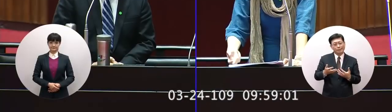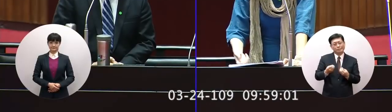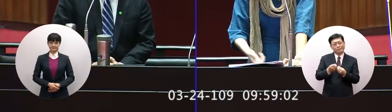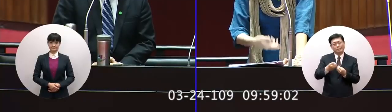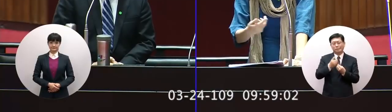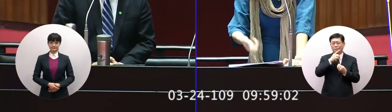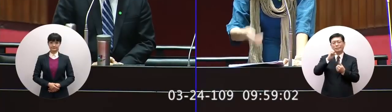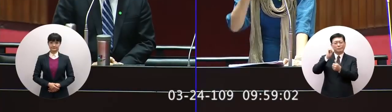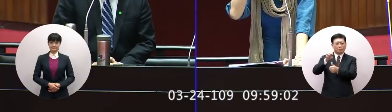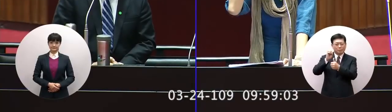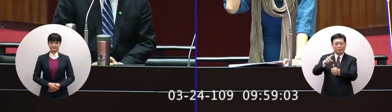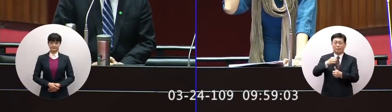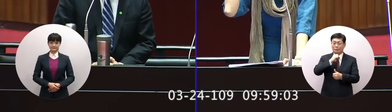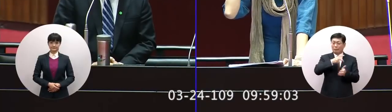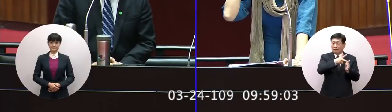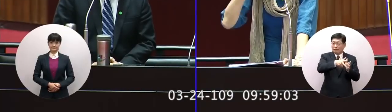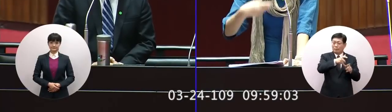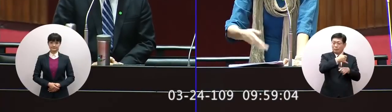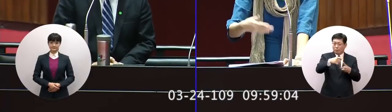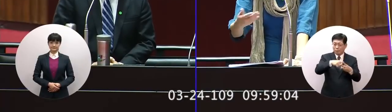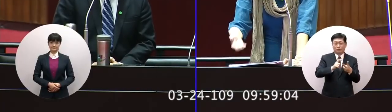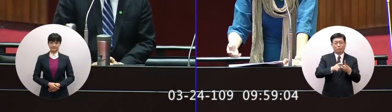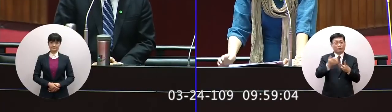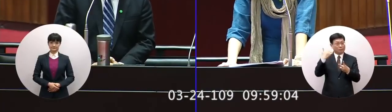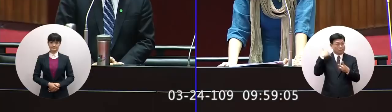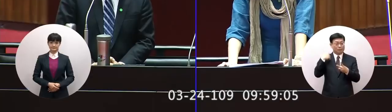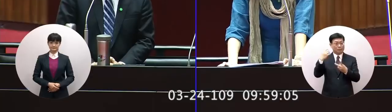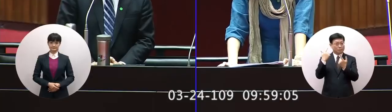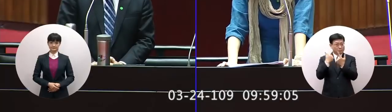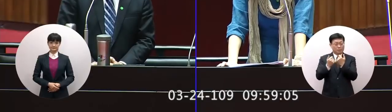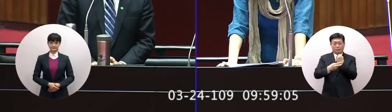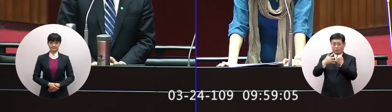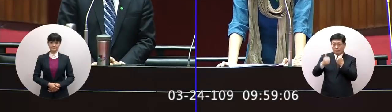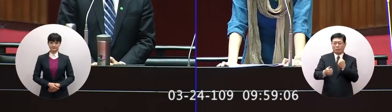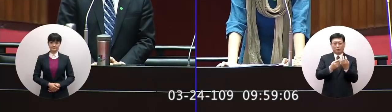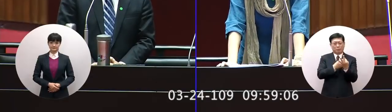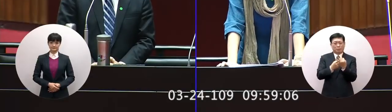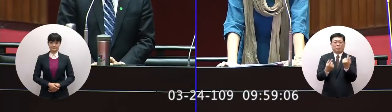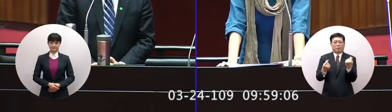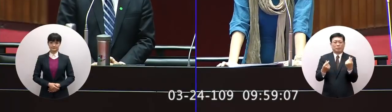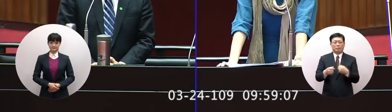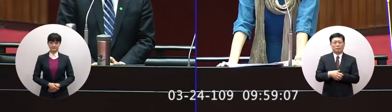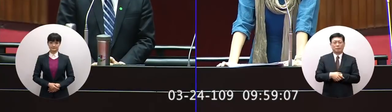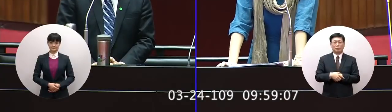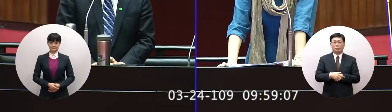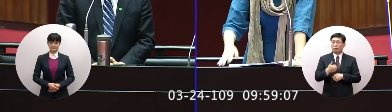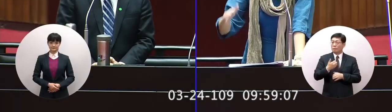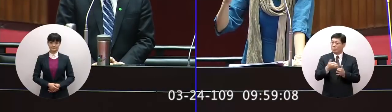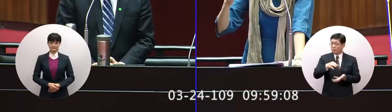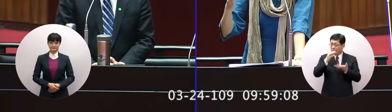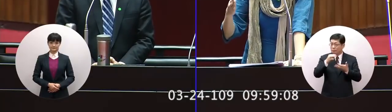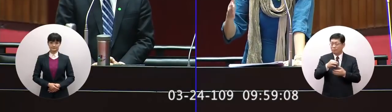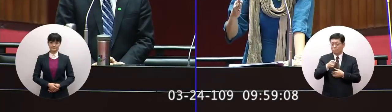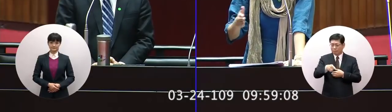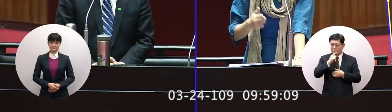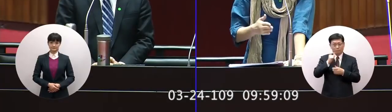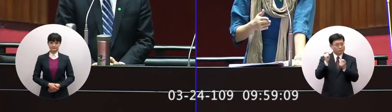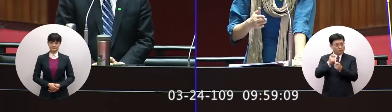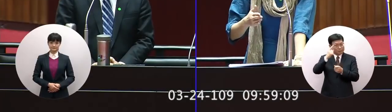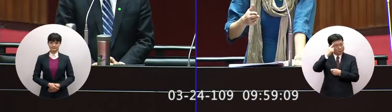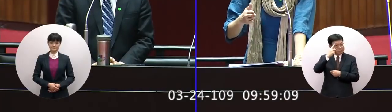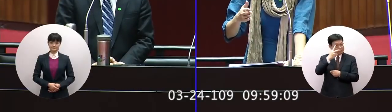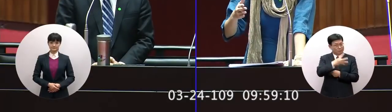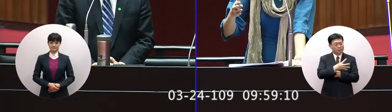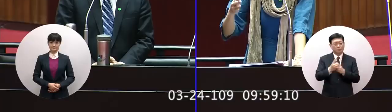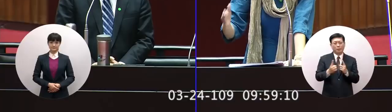德劝说台铁的员工啊，还有之前新北的里长啊等等的哈。所以我刚刚讲的，这就是这几天